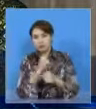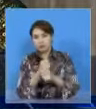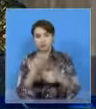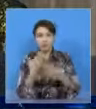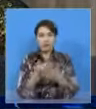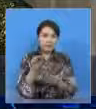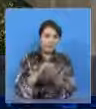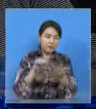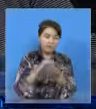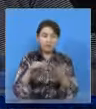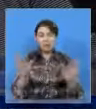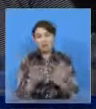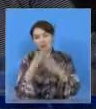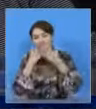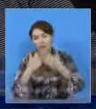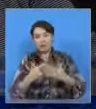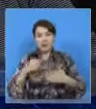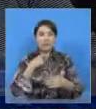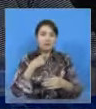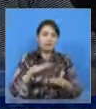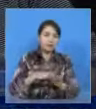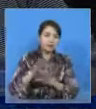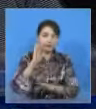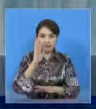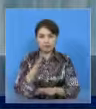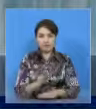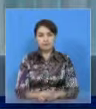енді бірі сүйікті әншісінің туындысын жанды дауыста орындап шықты.